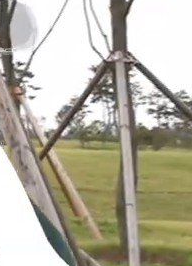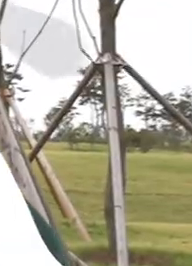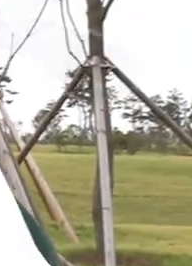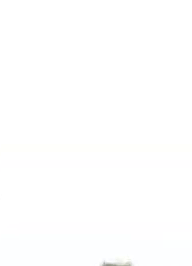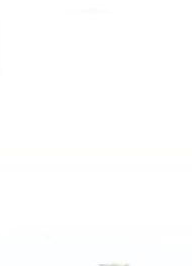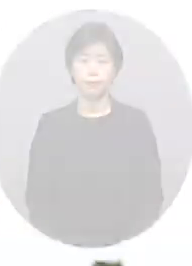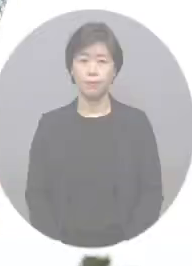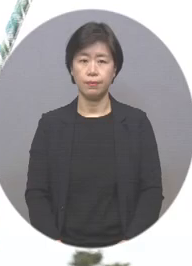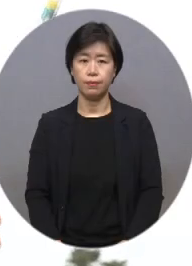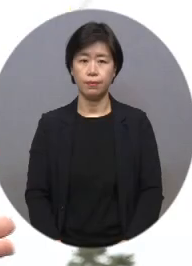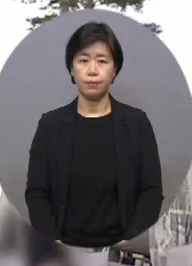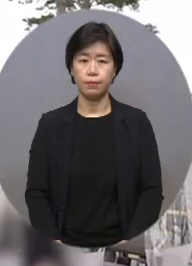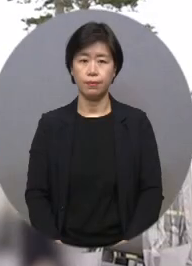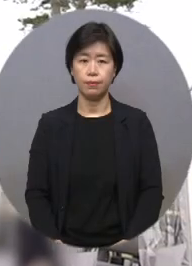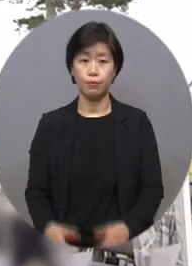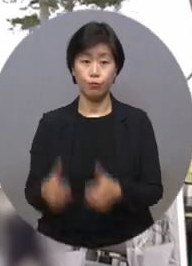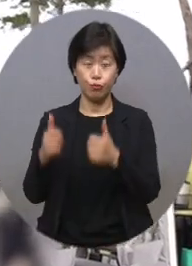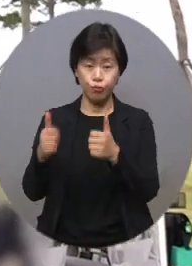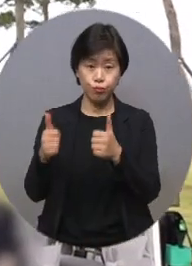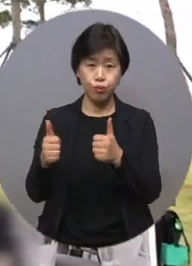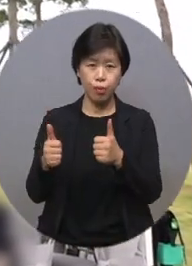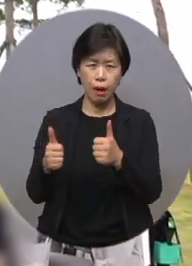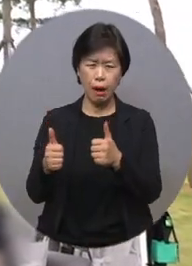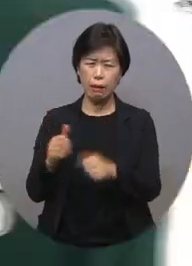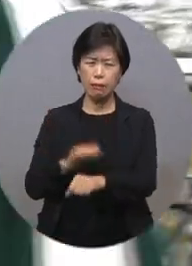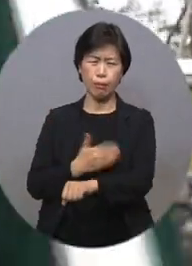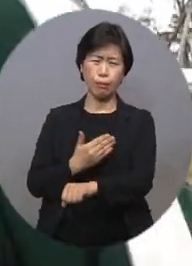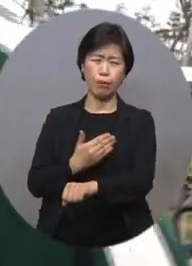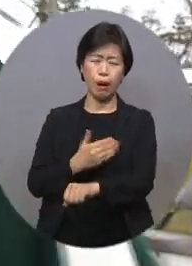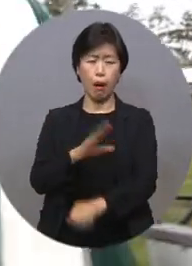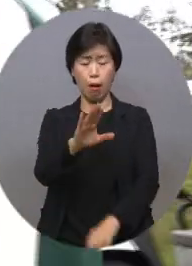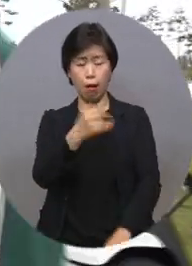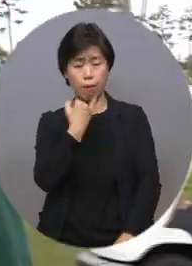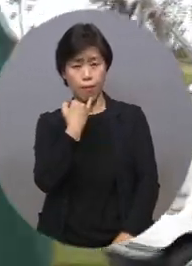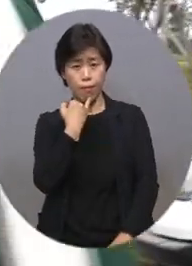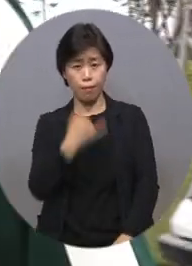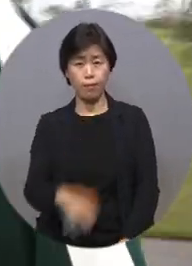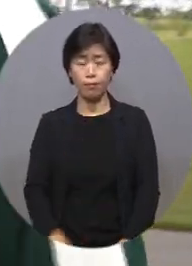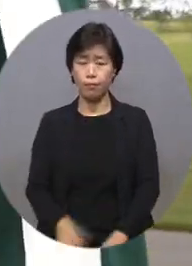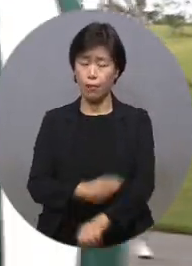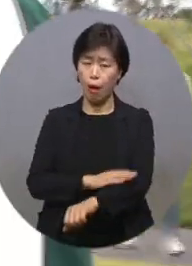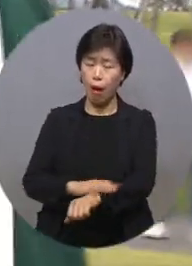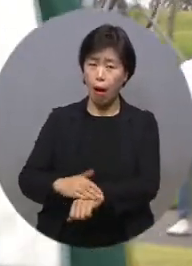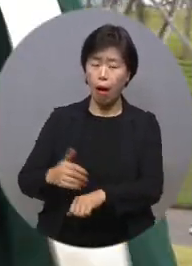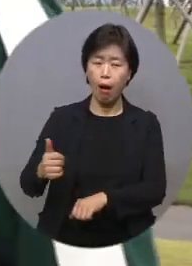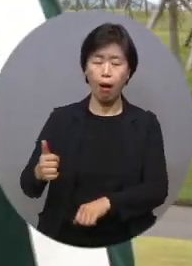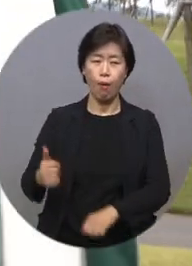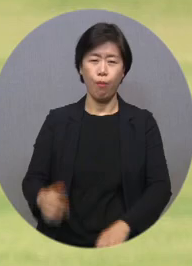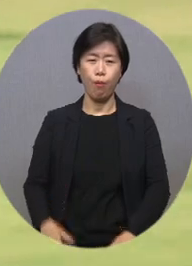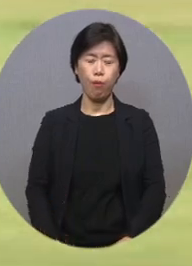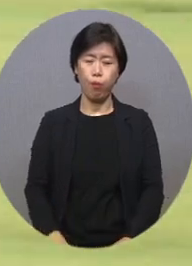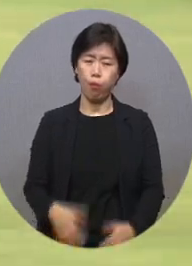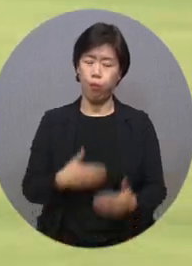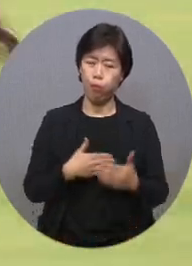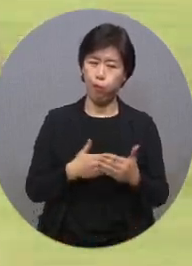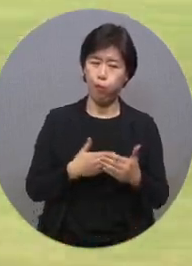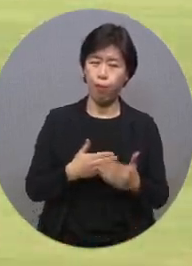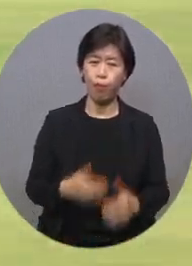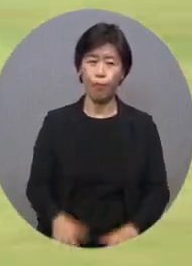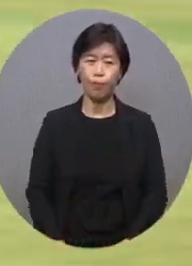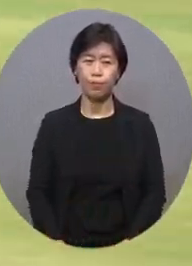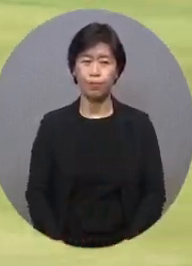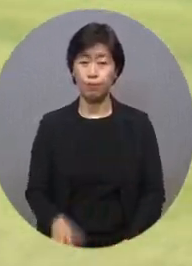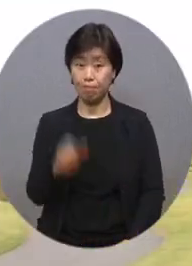와! 잘못 맞았어. 어, 그래도 괜찮아, 괜찮아. 빼오이! 잘 치시네. 좋아, 좋아. 큰일 났네. 좋아, 좋아.